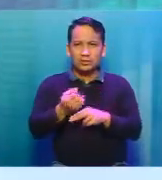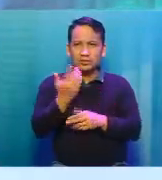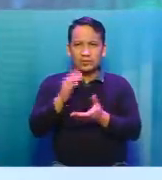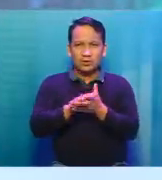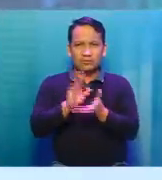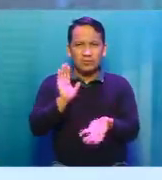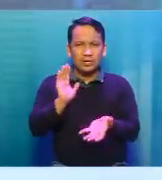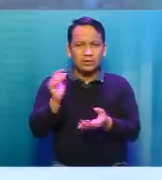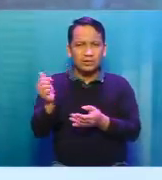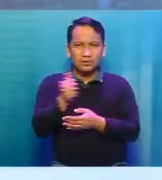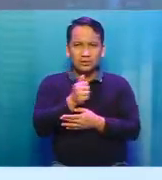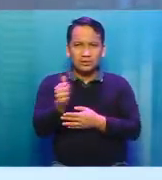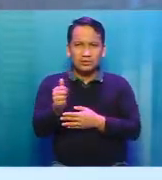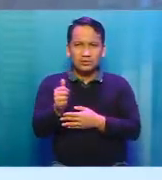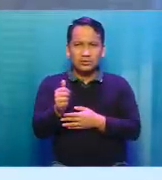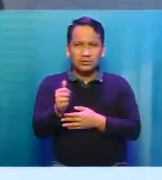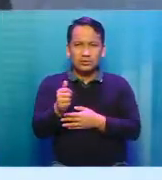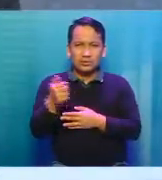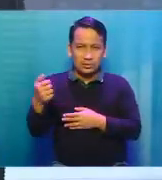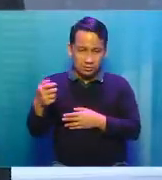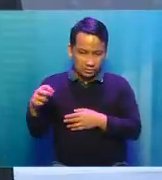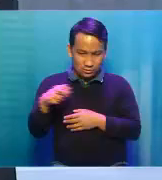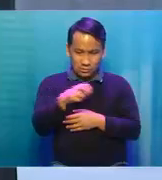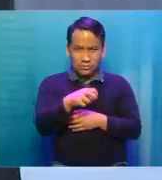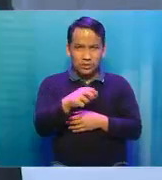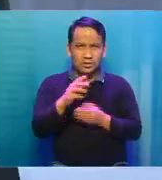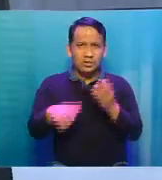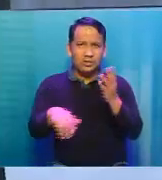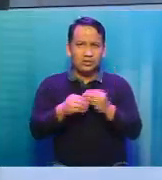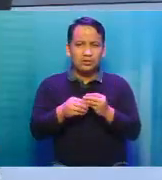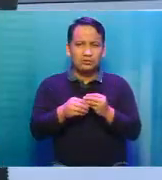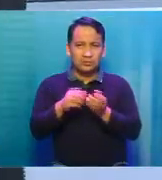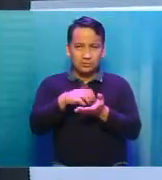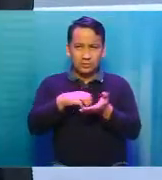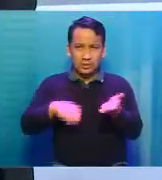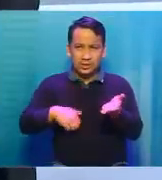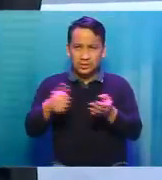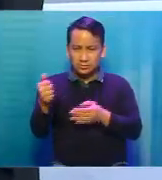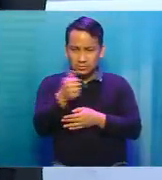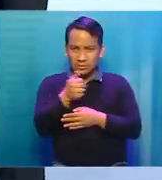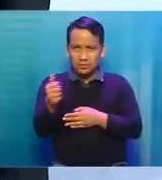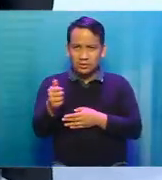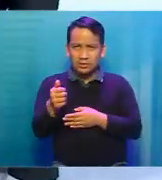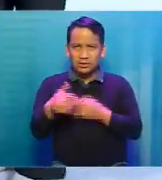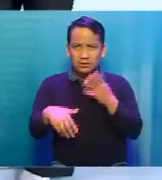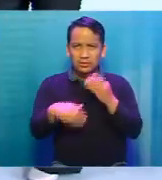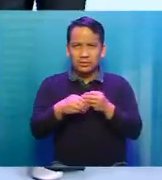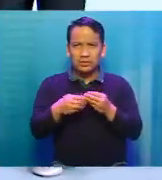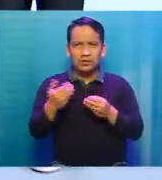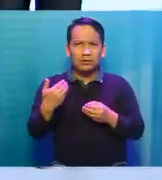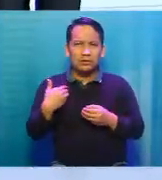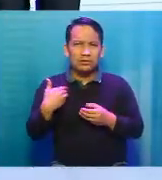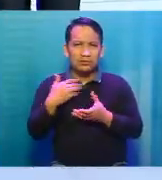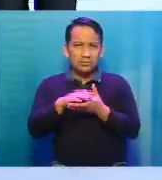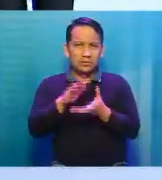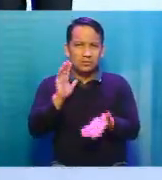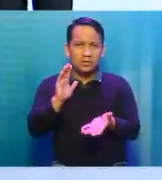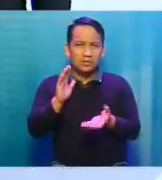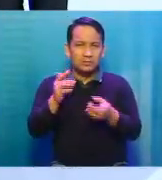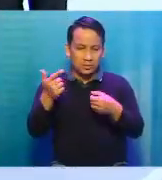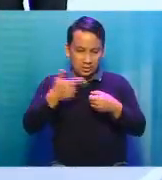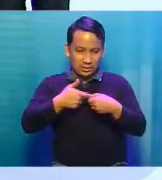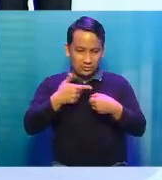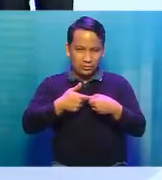na gastos sa transportasyon. Partikular ang singil sa pamasahe na nag-ugat sa mahal na presyo